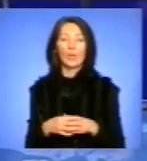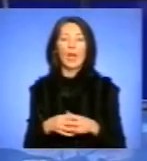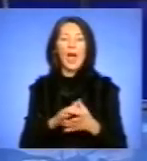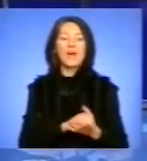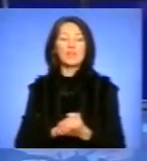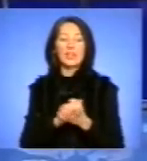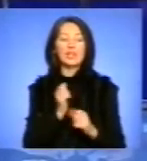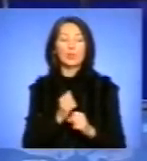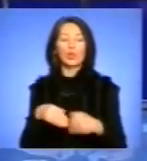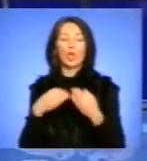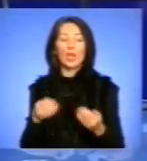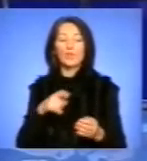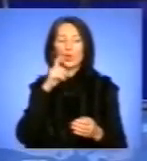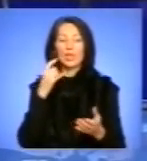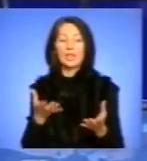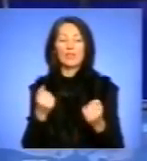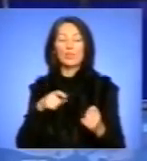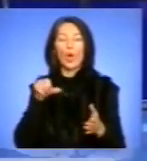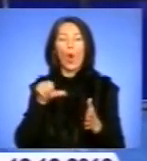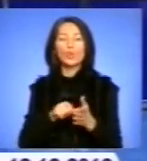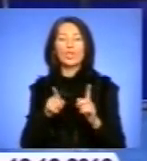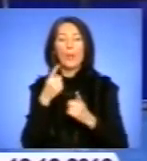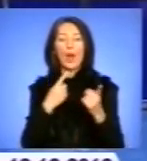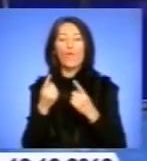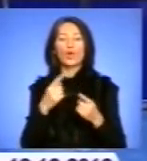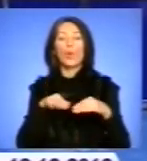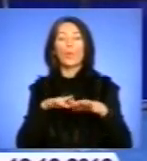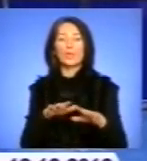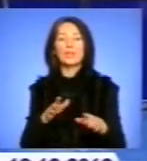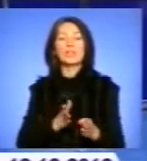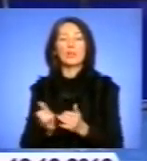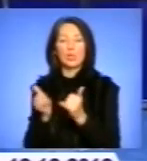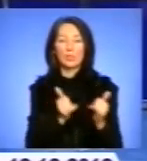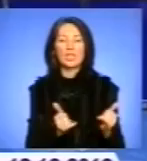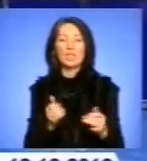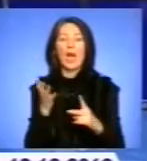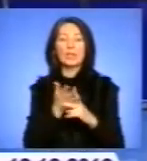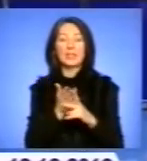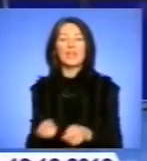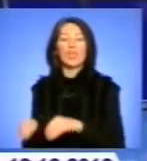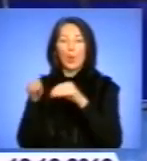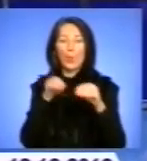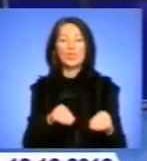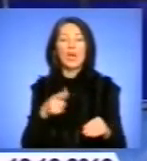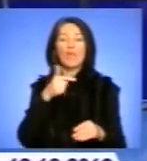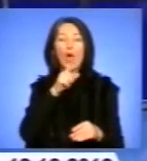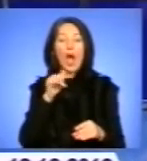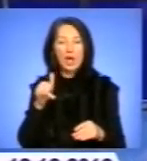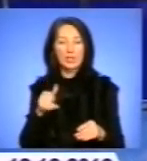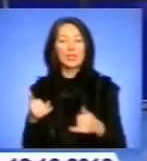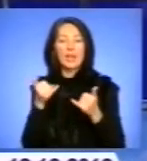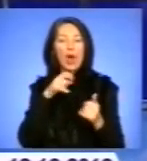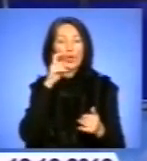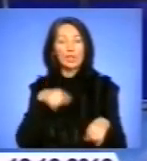Федерація роботодавців України візьме участь у переговорному процесі із забезпечення альтернативних поставок газу для України. Таке рішення